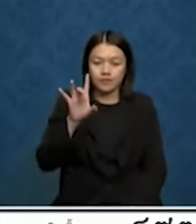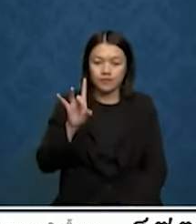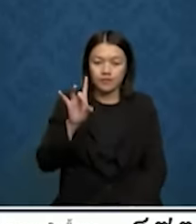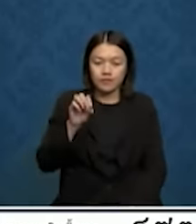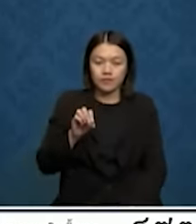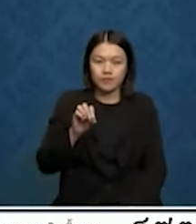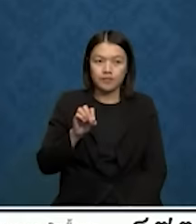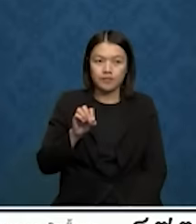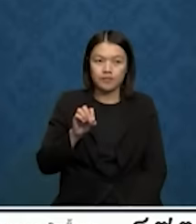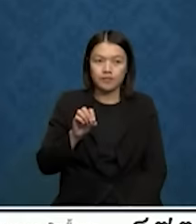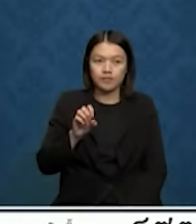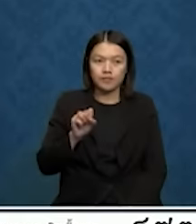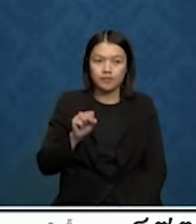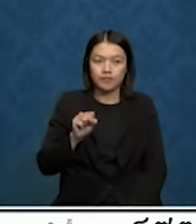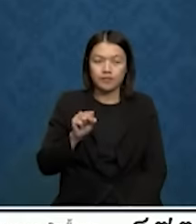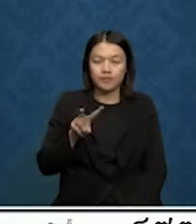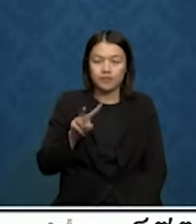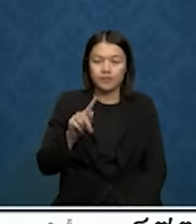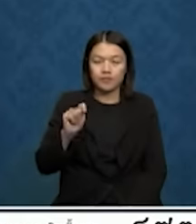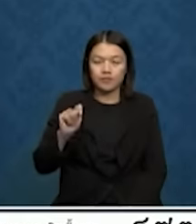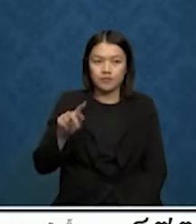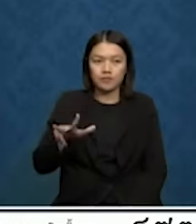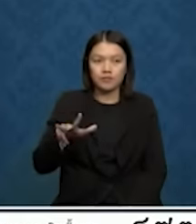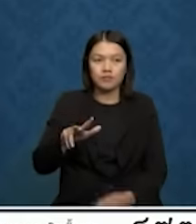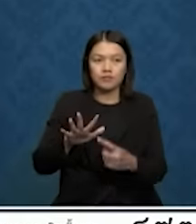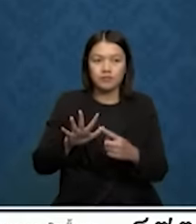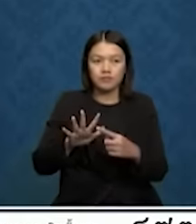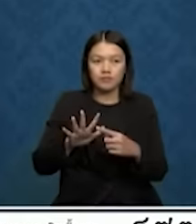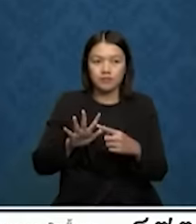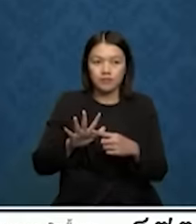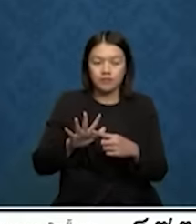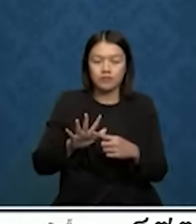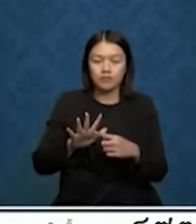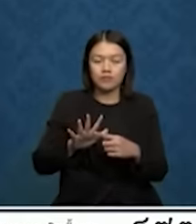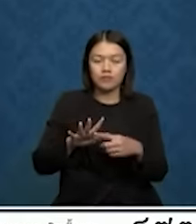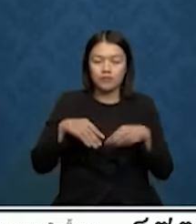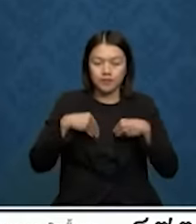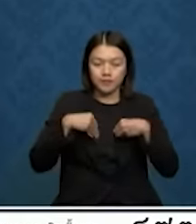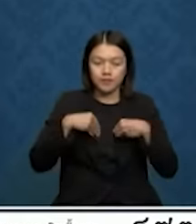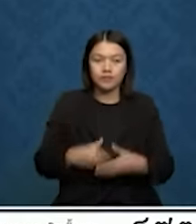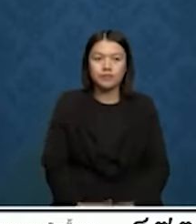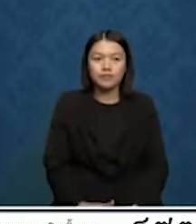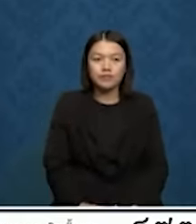380นายสถาขาวขำ เห็นชอบครับ